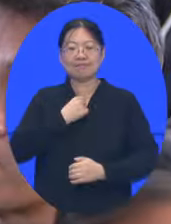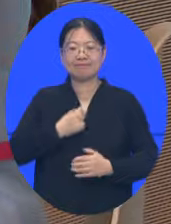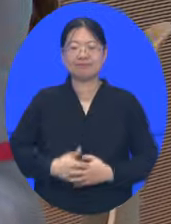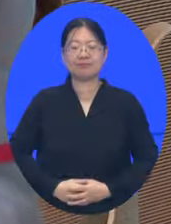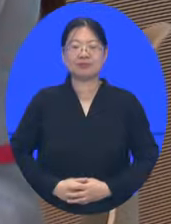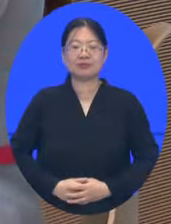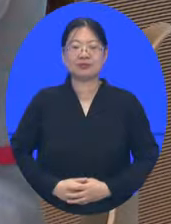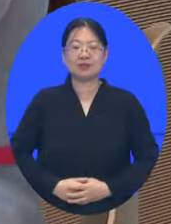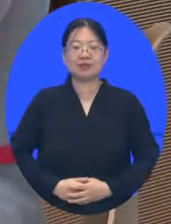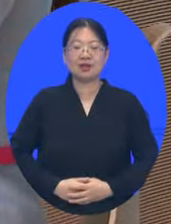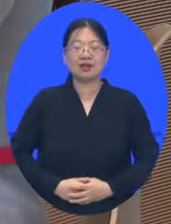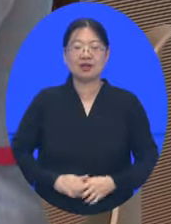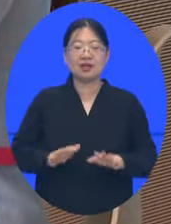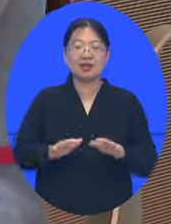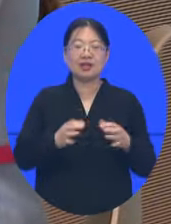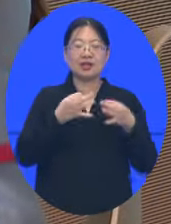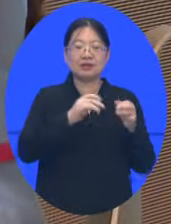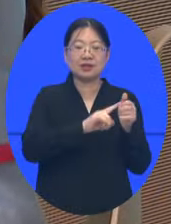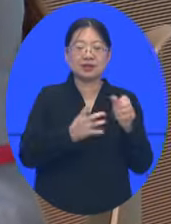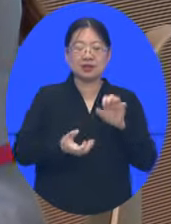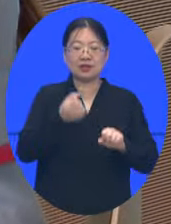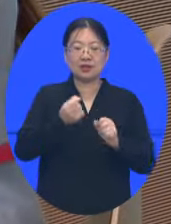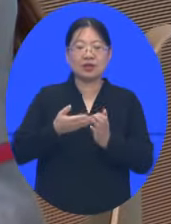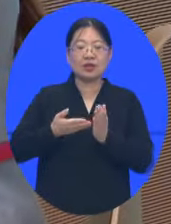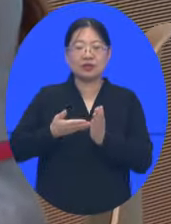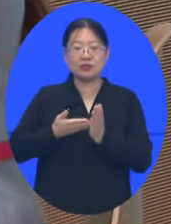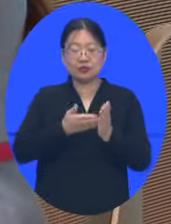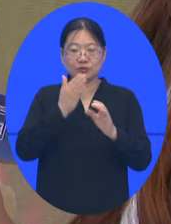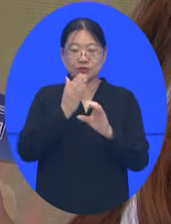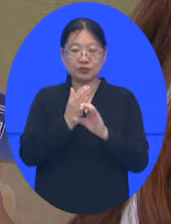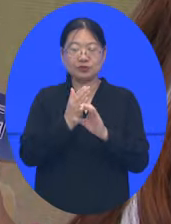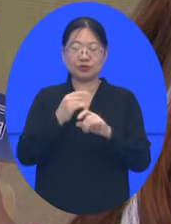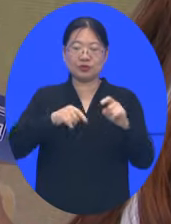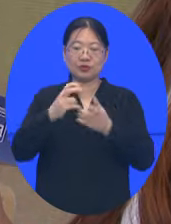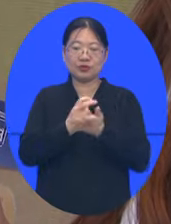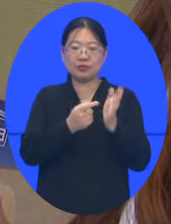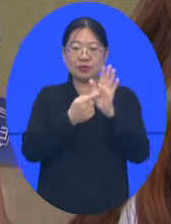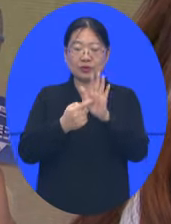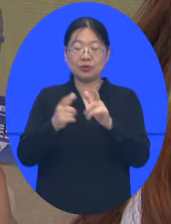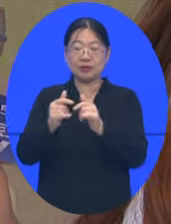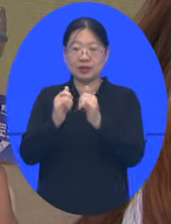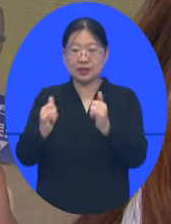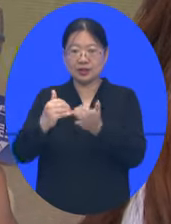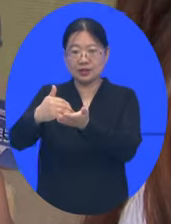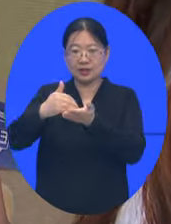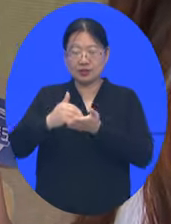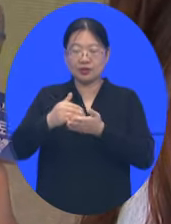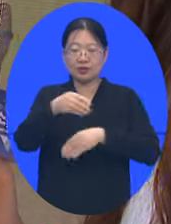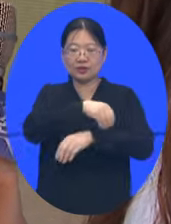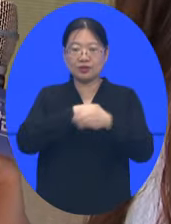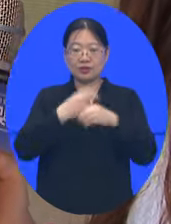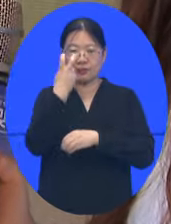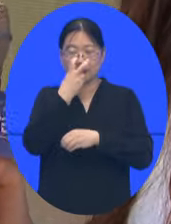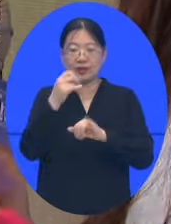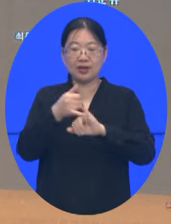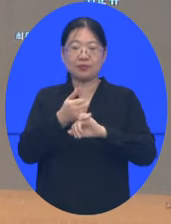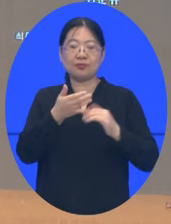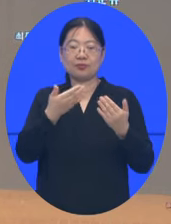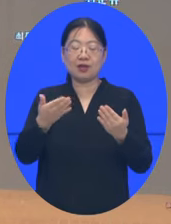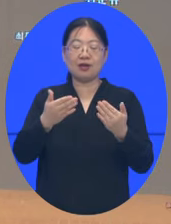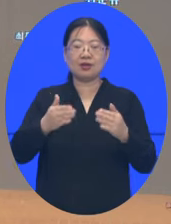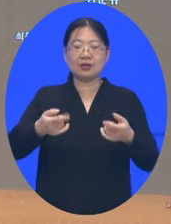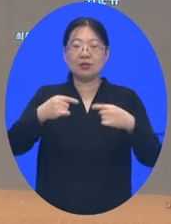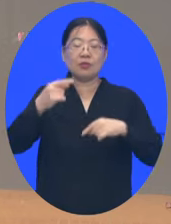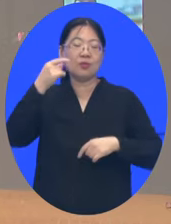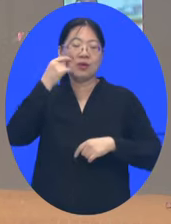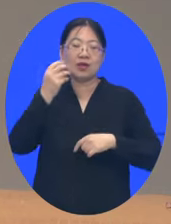싶습니다. 김 지사는 즉석에서 추진하는 정책을 소개하기도 하고 도민들의 의견을 적극 검토하겠다는 약속도 했습니다.